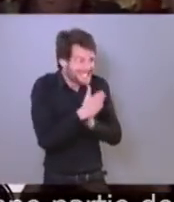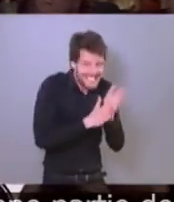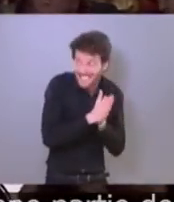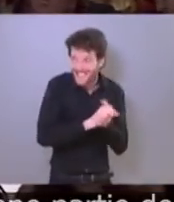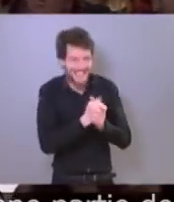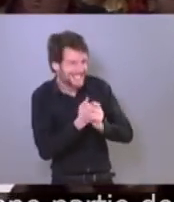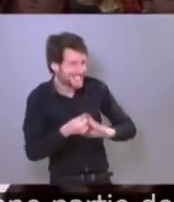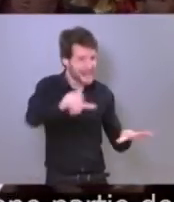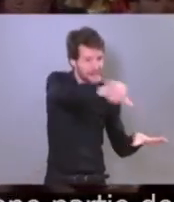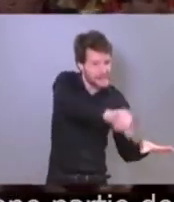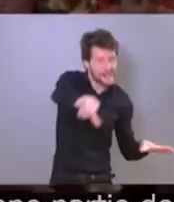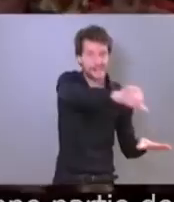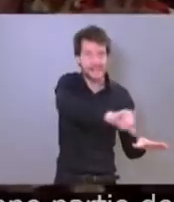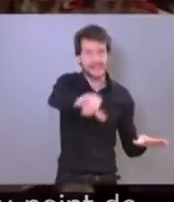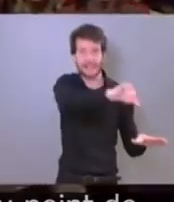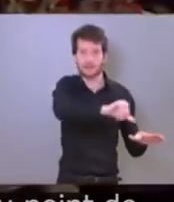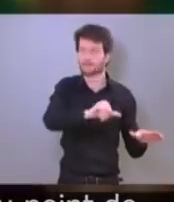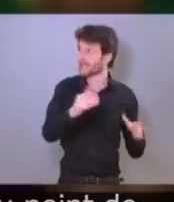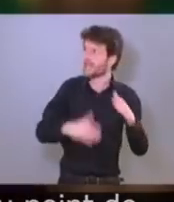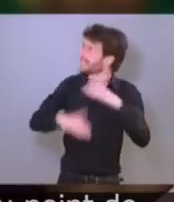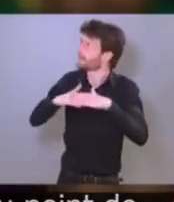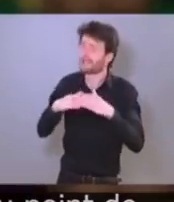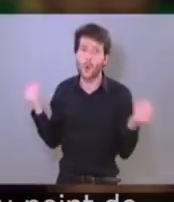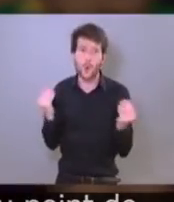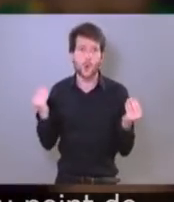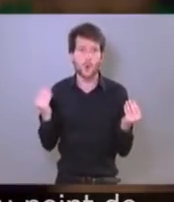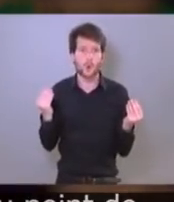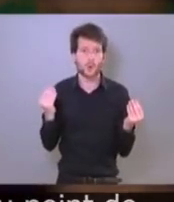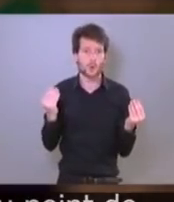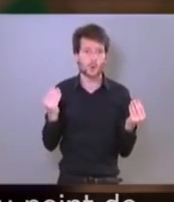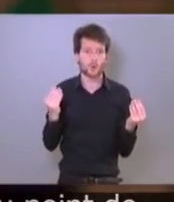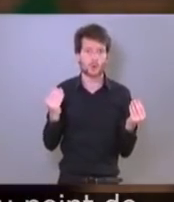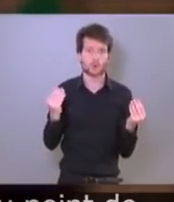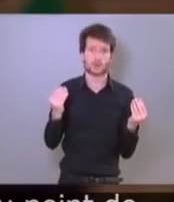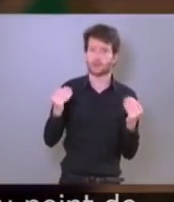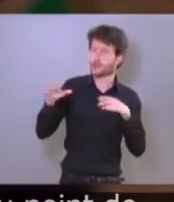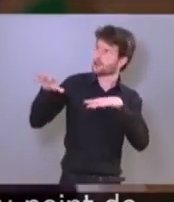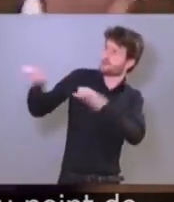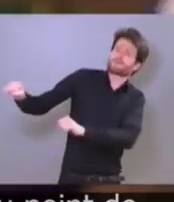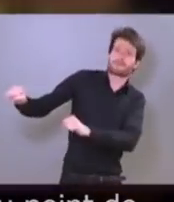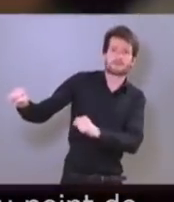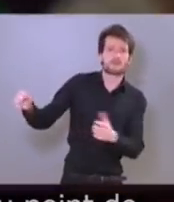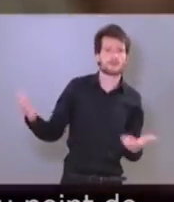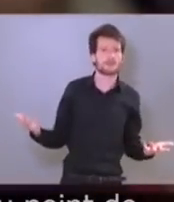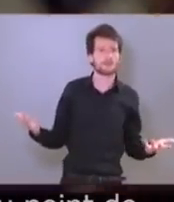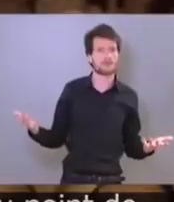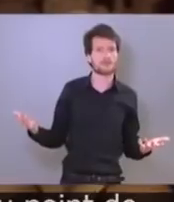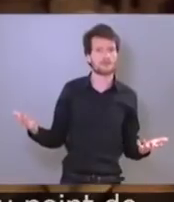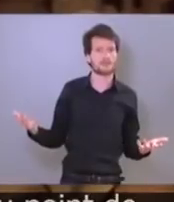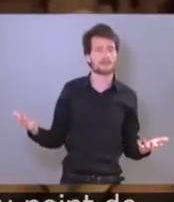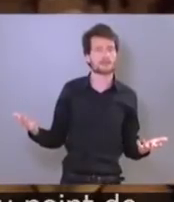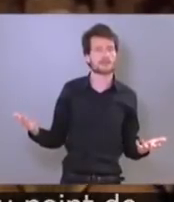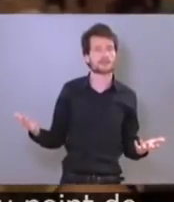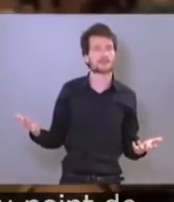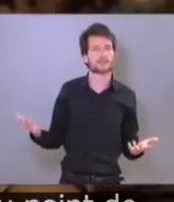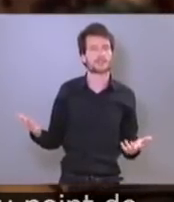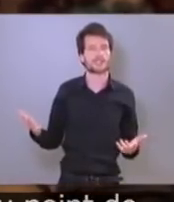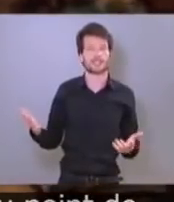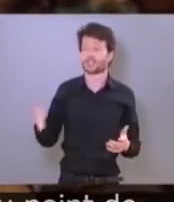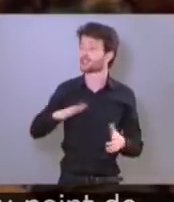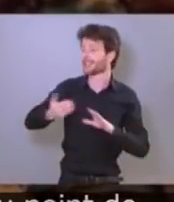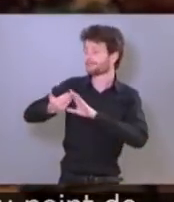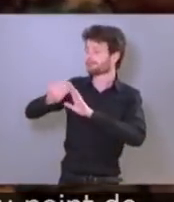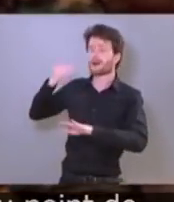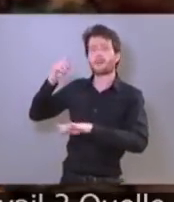est la limite à l'exploitation? La résistance à l'exploitation. Car nous n'avons pas toujours connu les mêmes rapports de force dans le